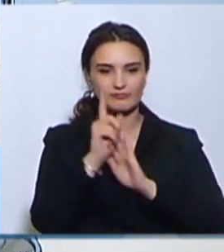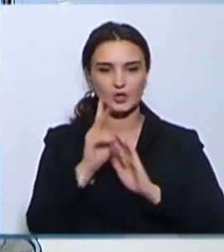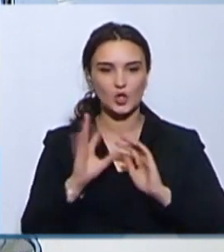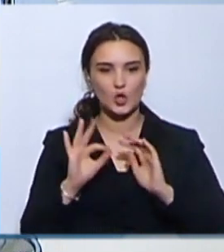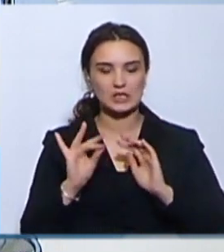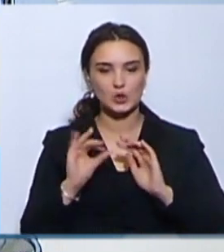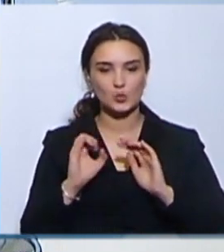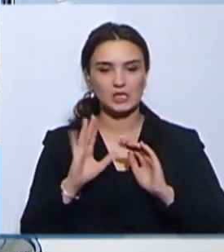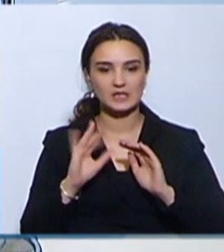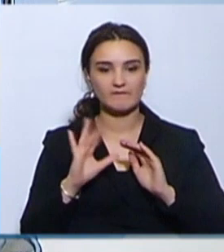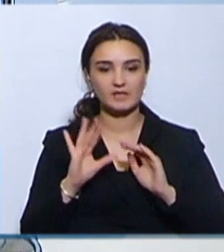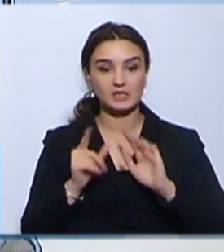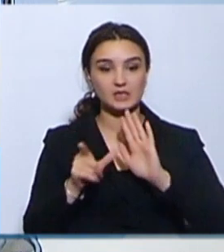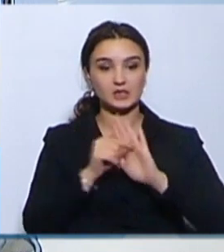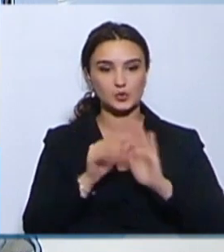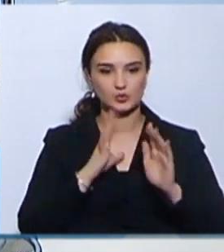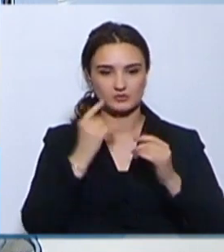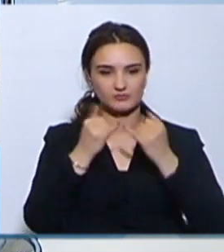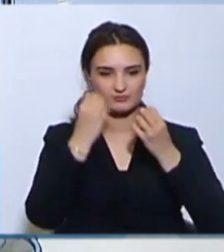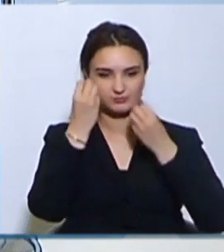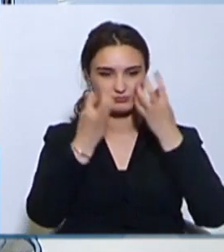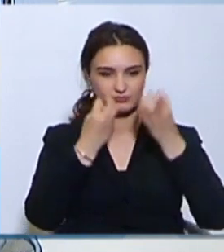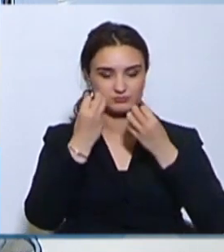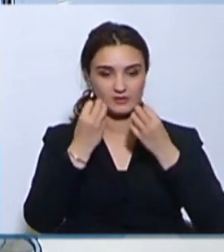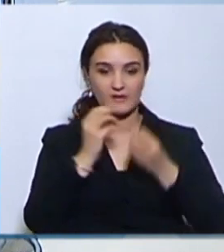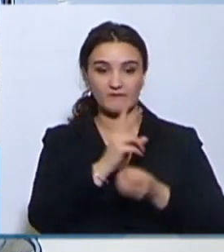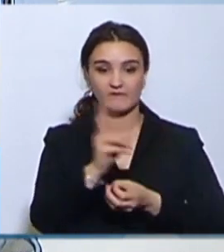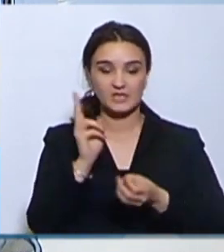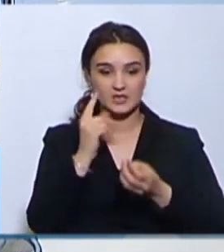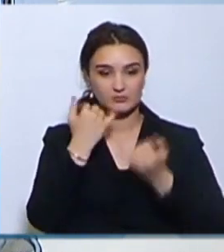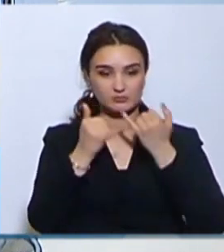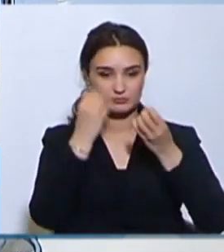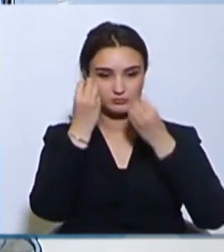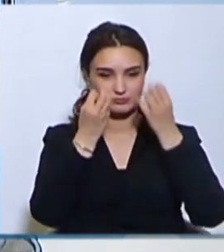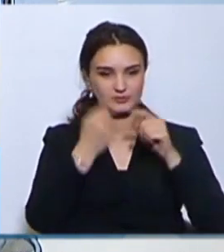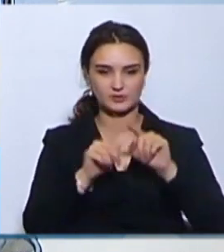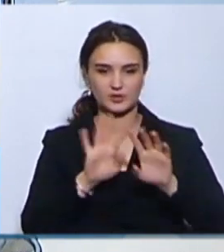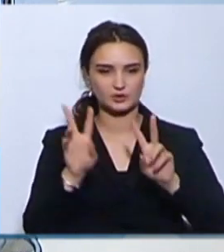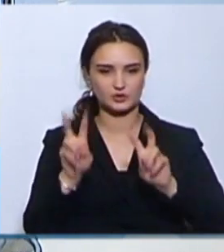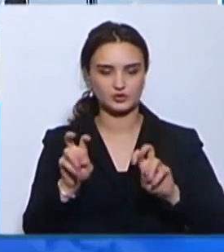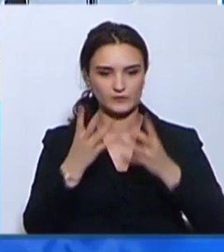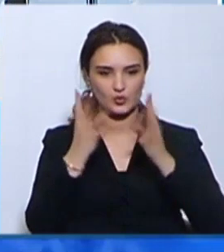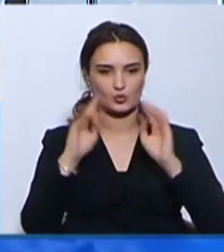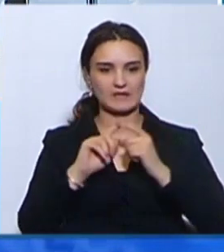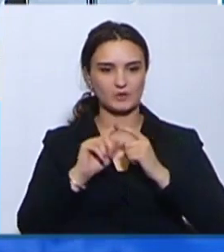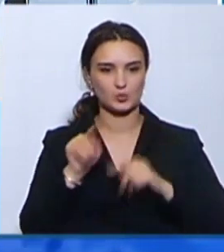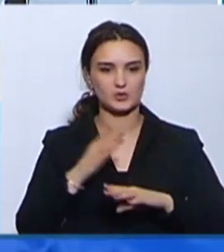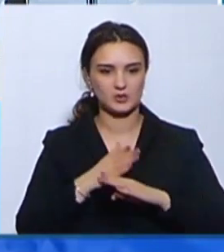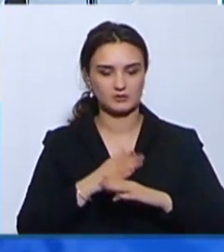კორონავირუს შესაძლოა თანახდეს კონიუნქტივიტი, თუმცა ვისაც კონიუნქტივიტი აქვს, არ ნიშნავს იმას, რომ აქვს